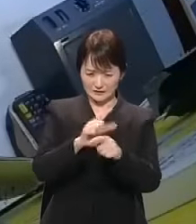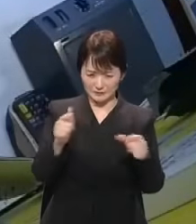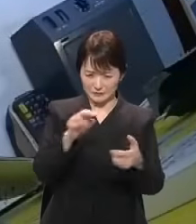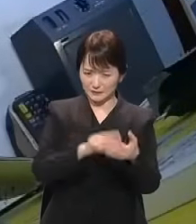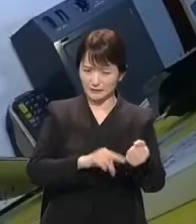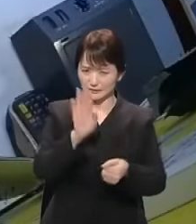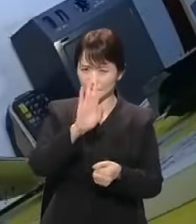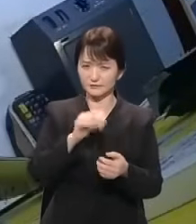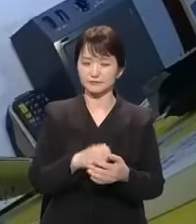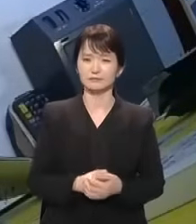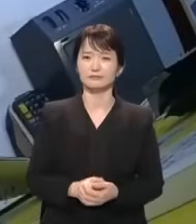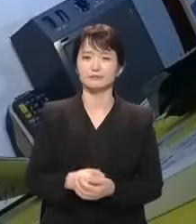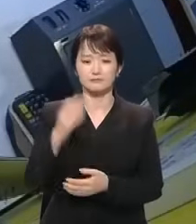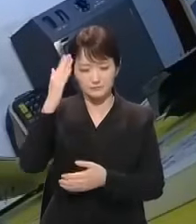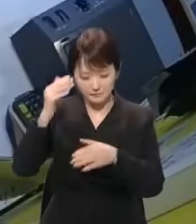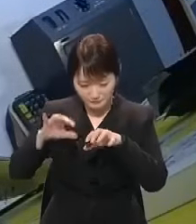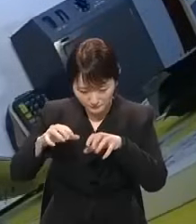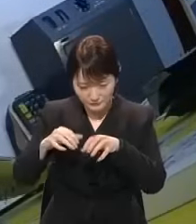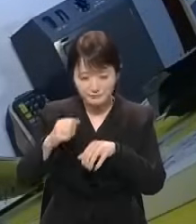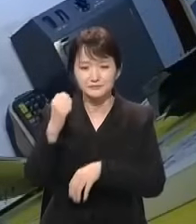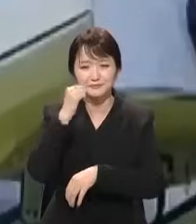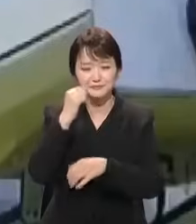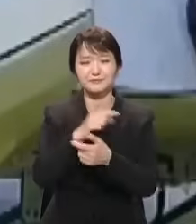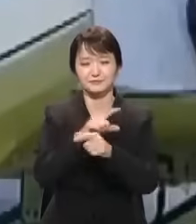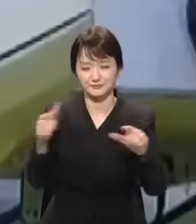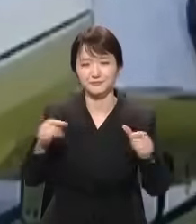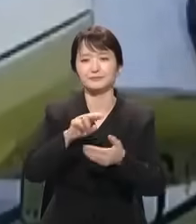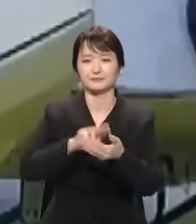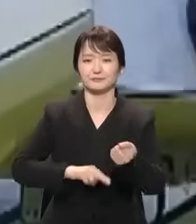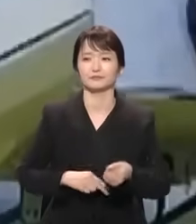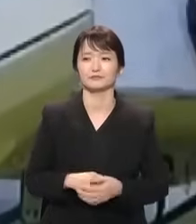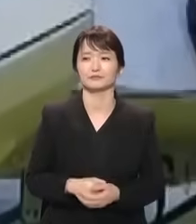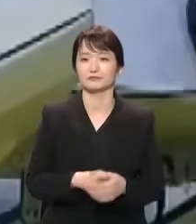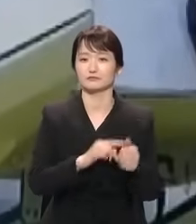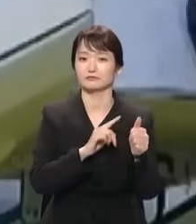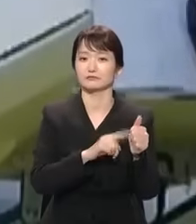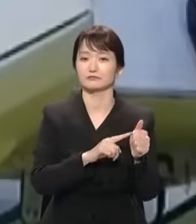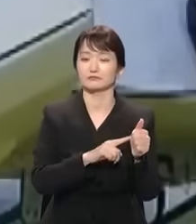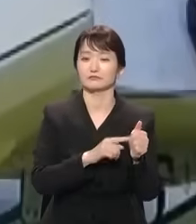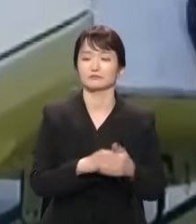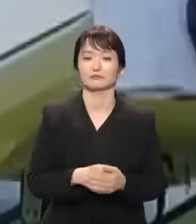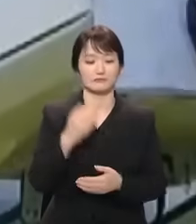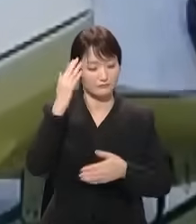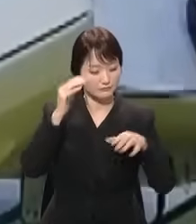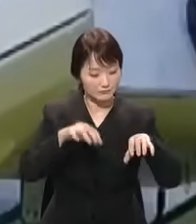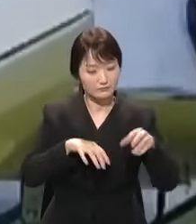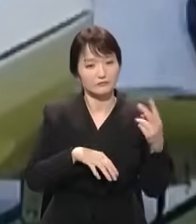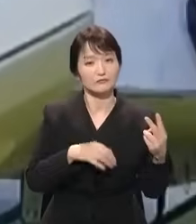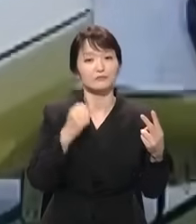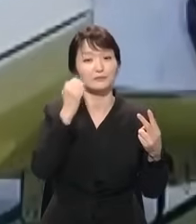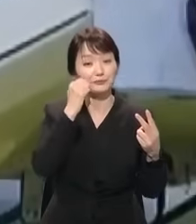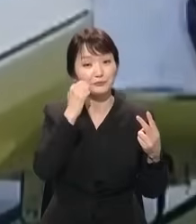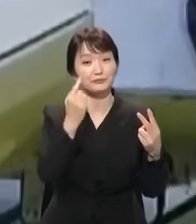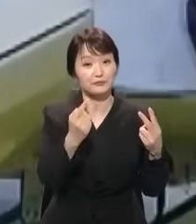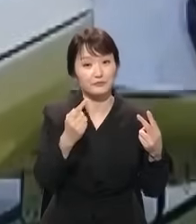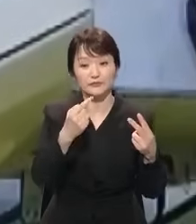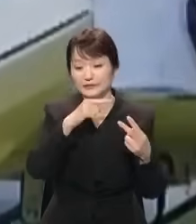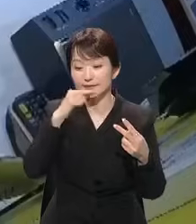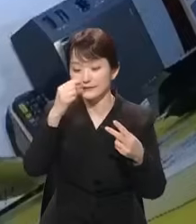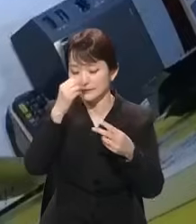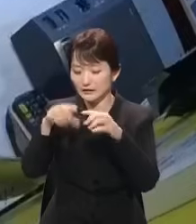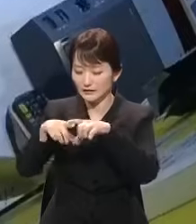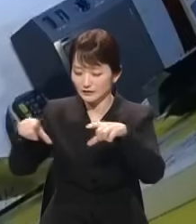좀 전에 보셨던 것처럼 김밥도 있고 간식류도 있습니다. 근데 저 남성이 김밥 두 줄, 약과 한 개, 딸기 한 팩을